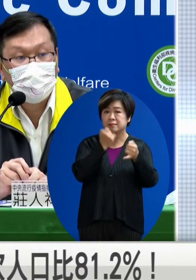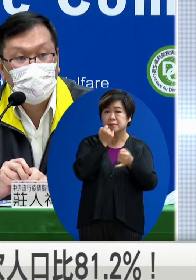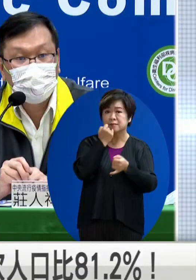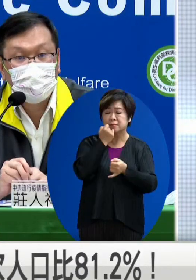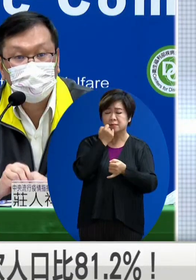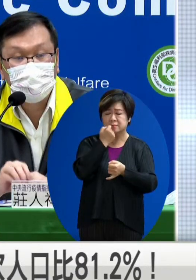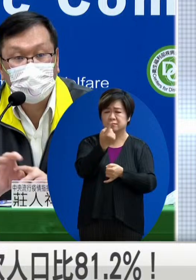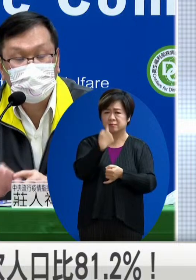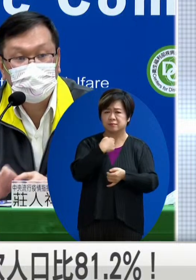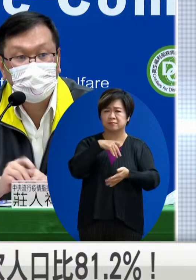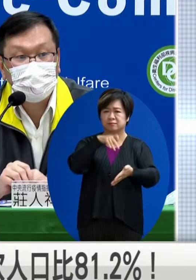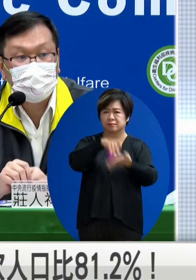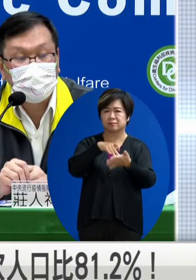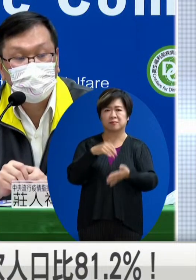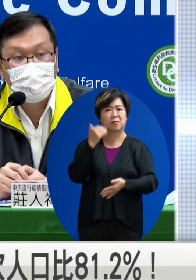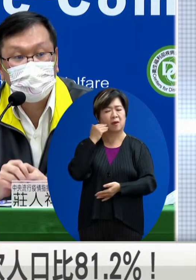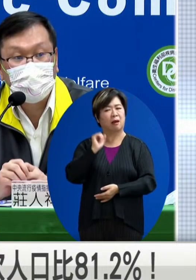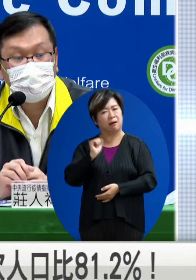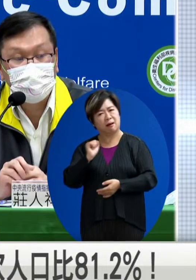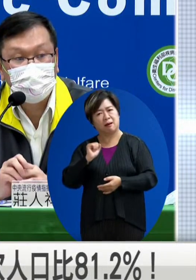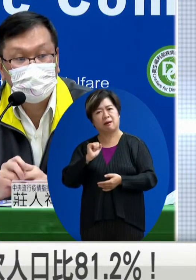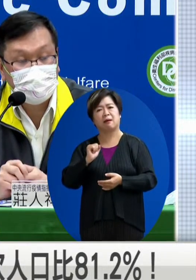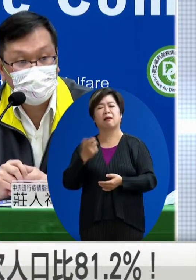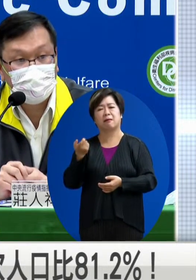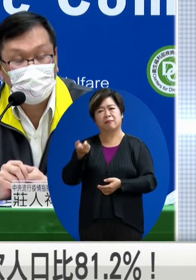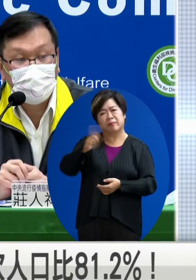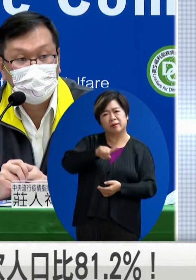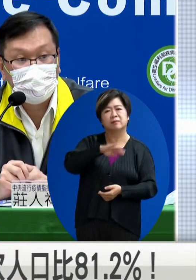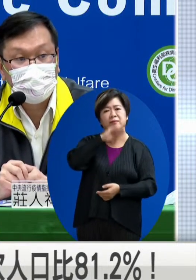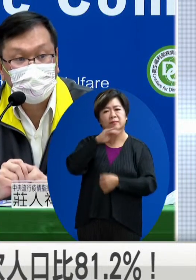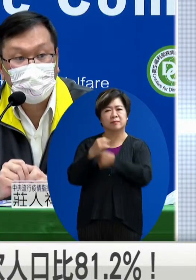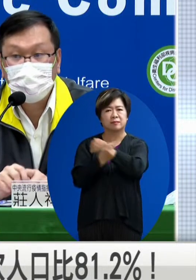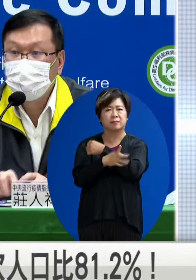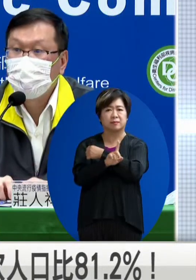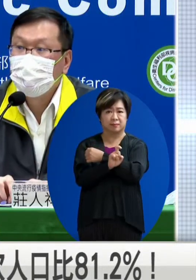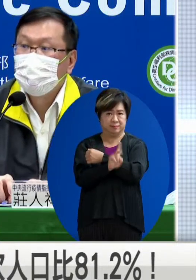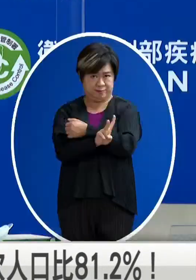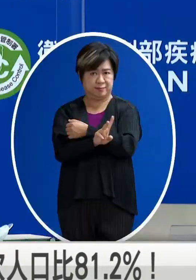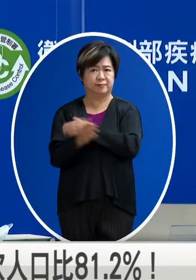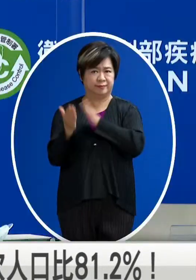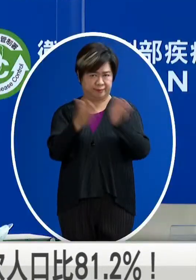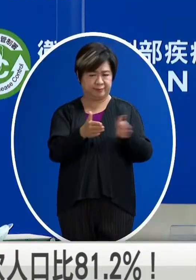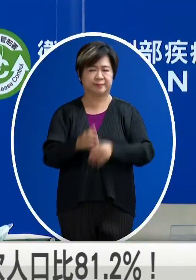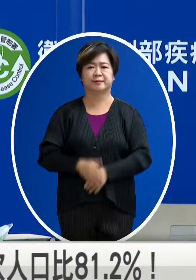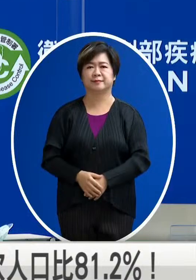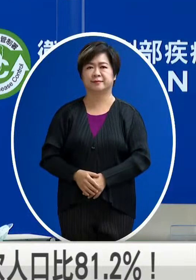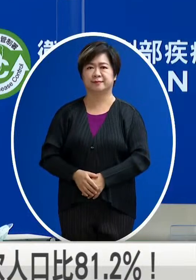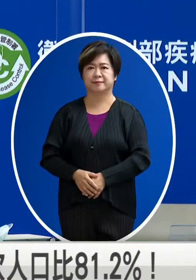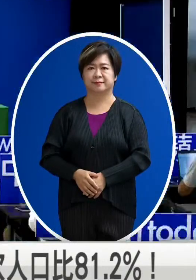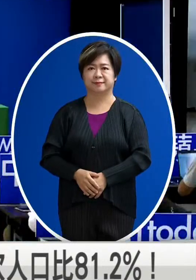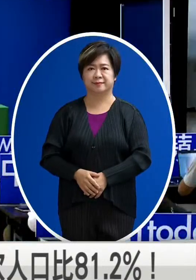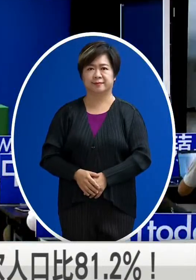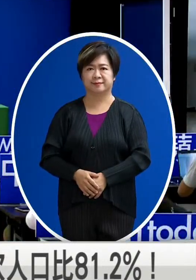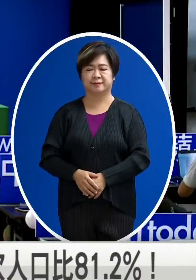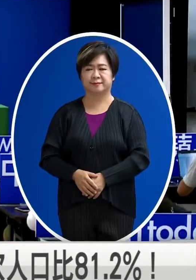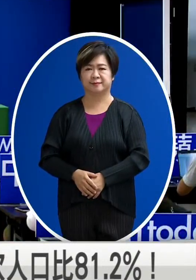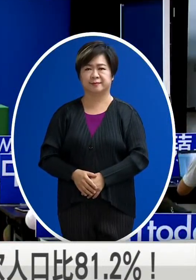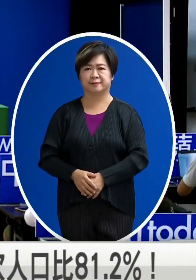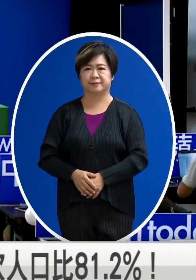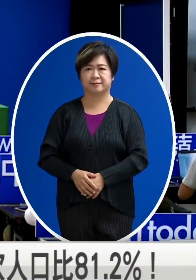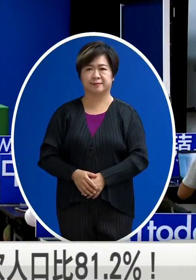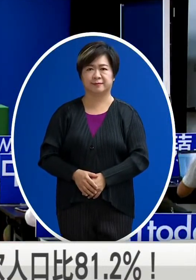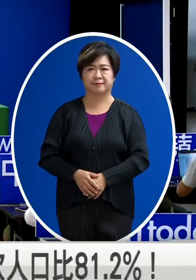那如果没办法预约，就是到第12期里面再继续再预约都没问题。对，那请。